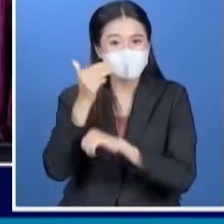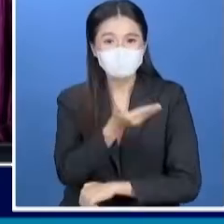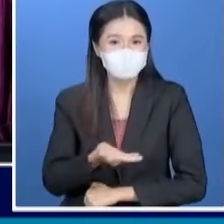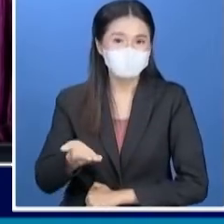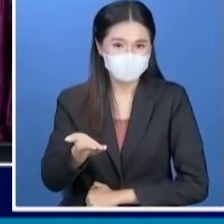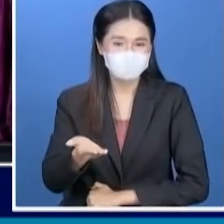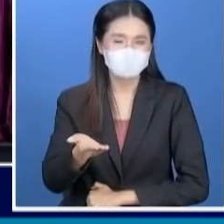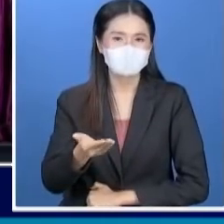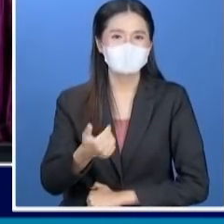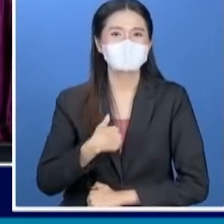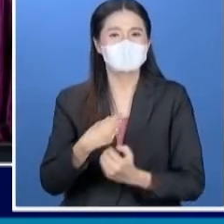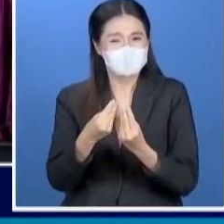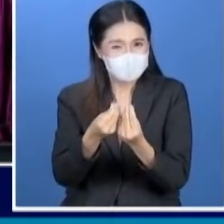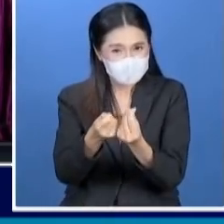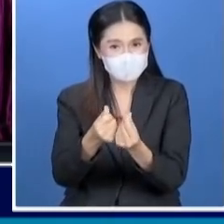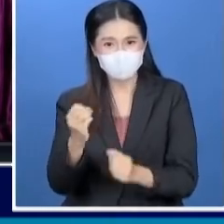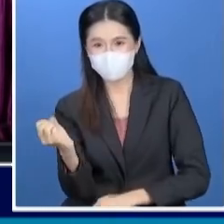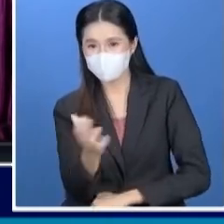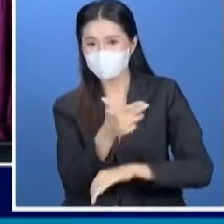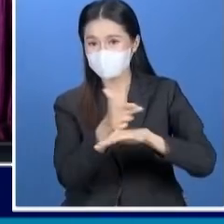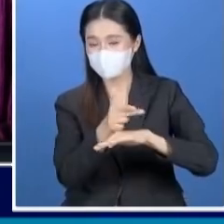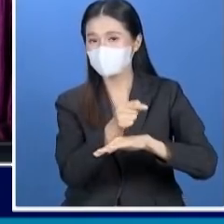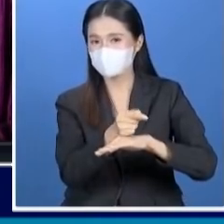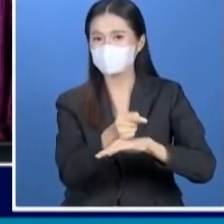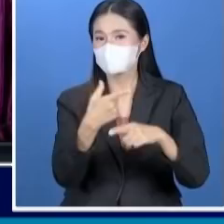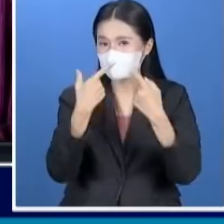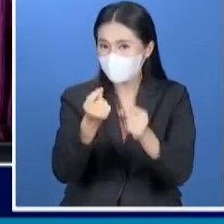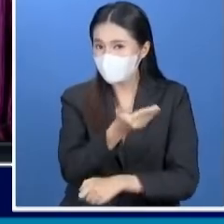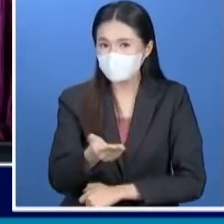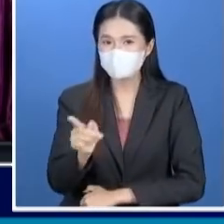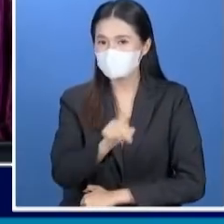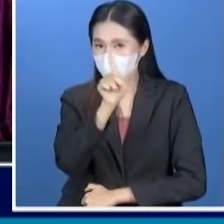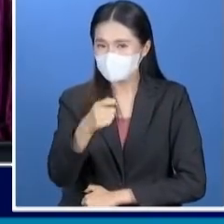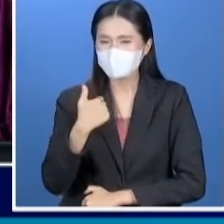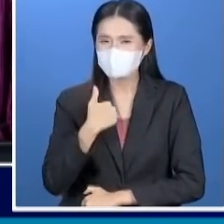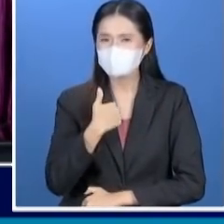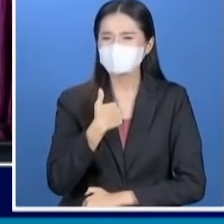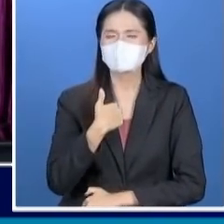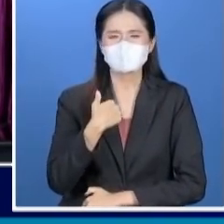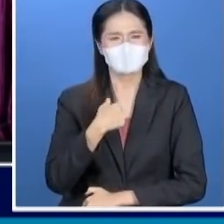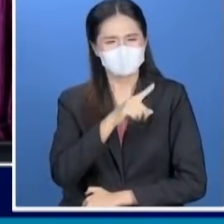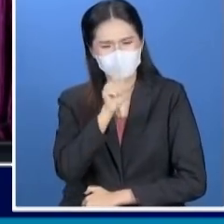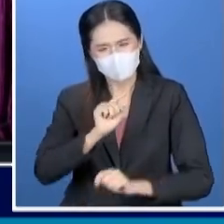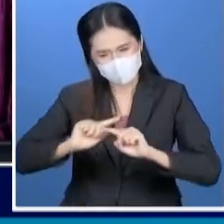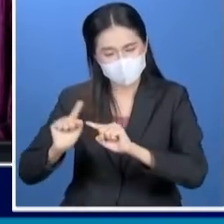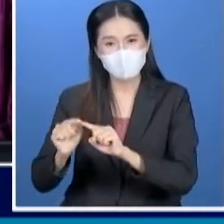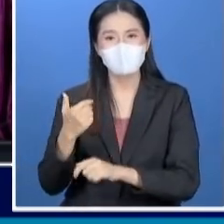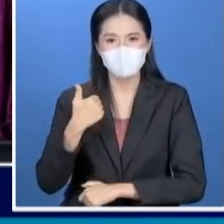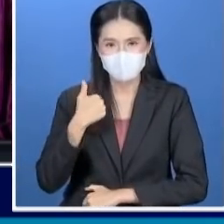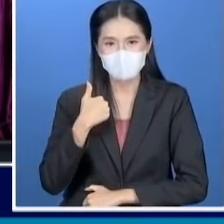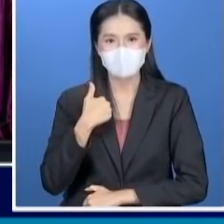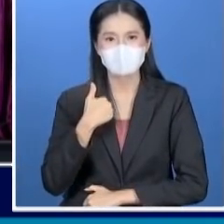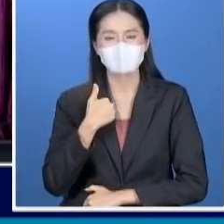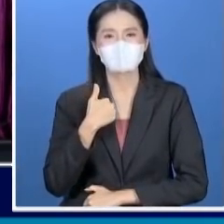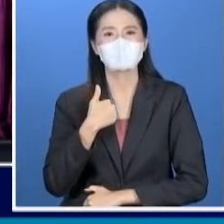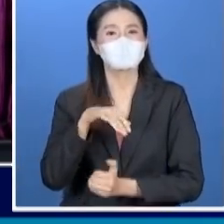ะครับรายละเอียดในคลิปนั้นคงจะตอบข้อสงสัยหลายประเด็นนะครับที่มีผู้ไปน